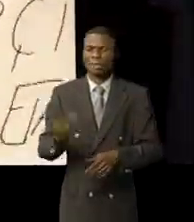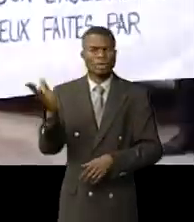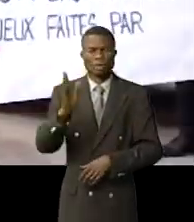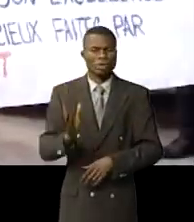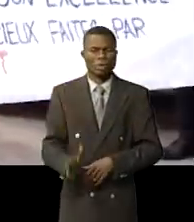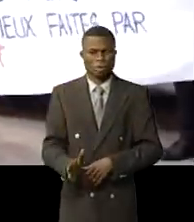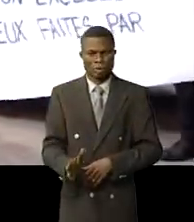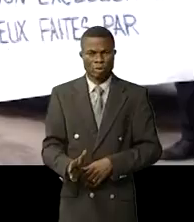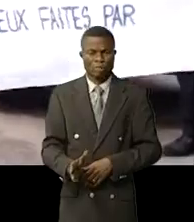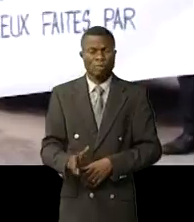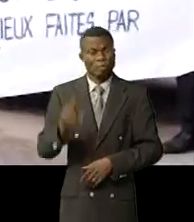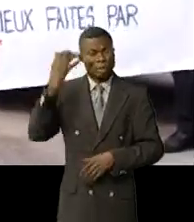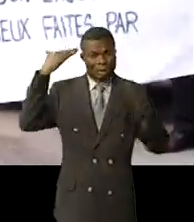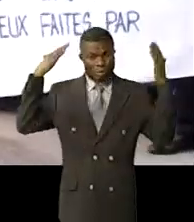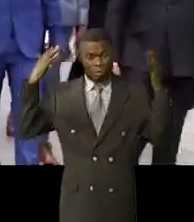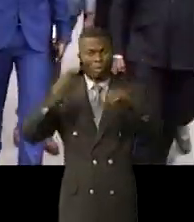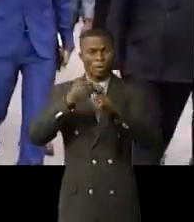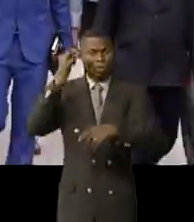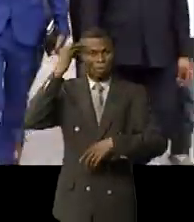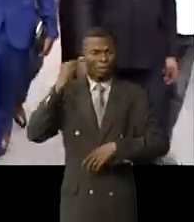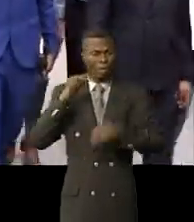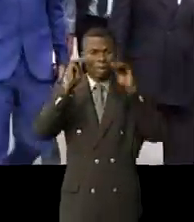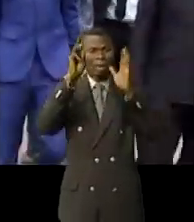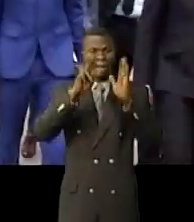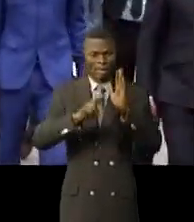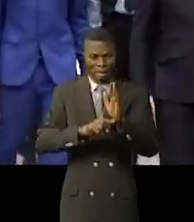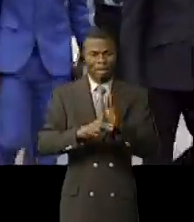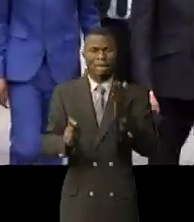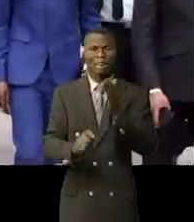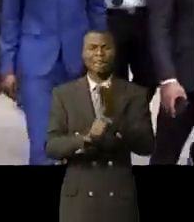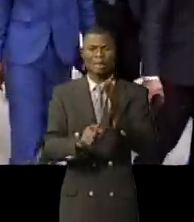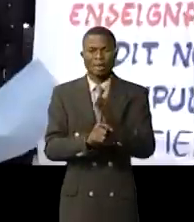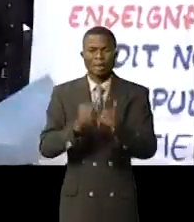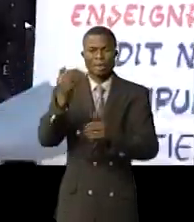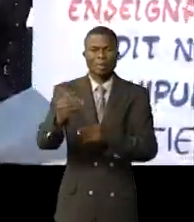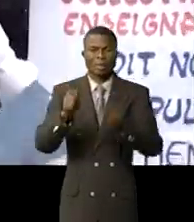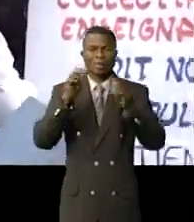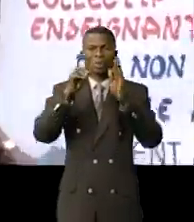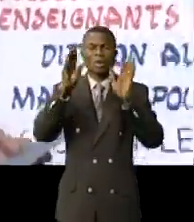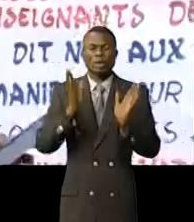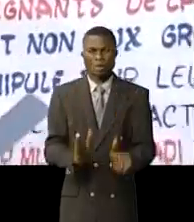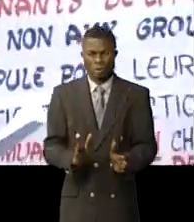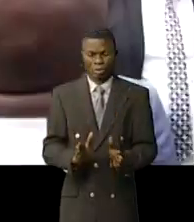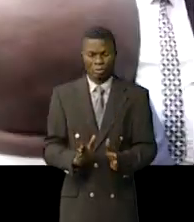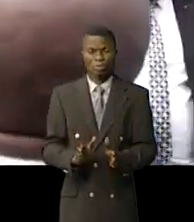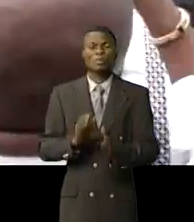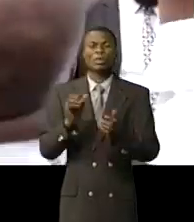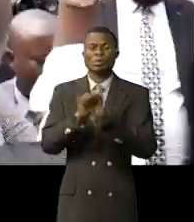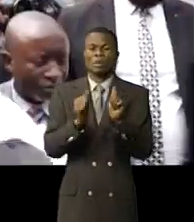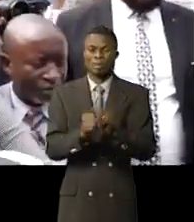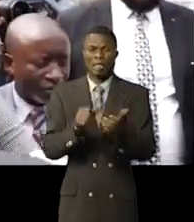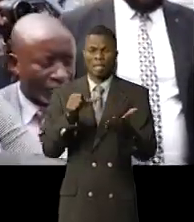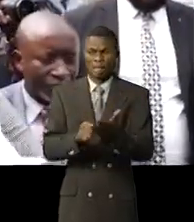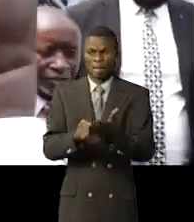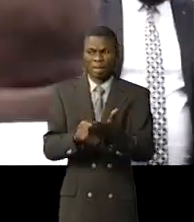TENAFEP. Ces propos sont du ministre de l'Enseignement primaire, secondaire et technique devant les enseignants. C'était en réaction à la